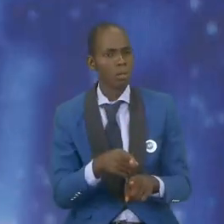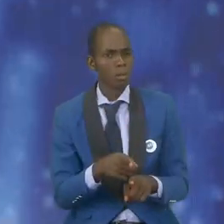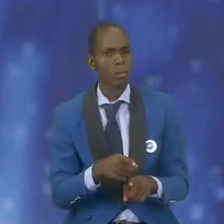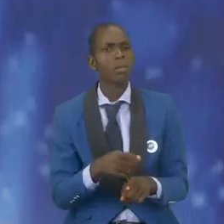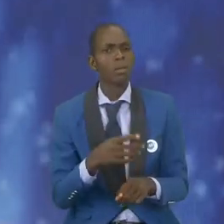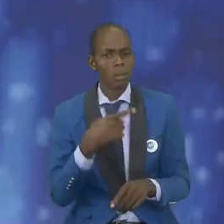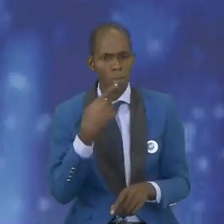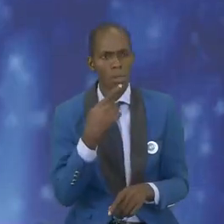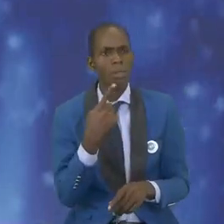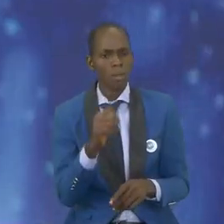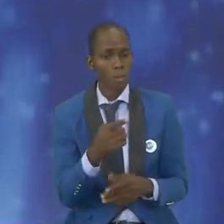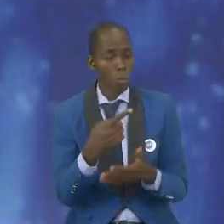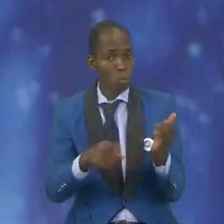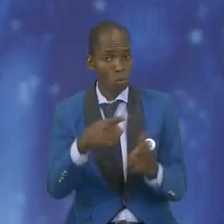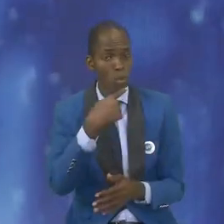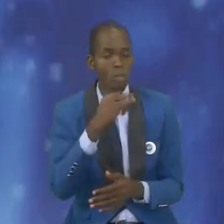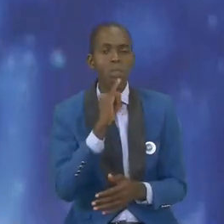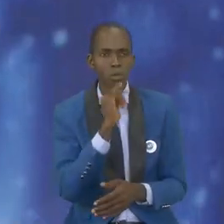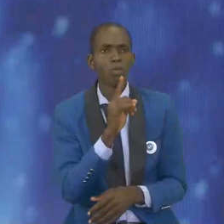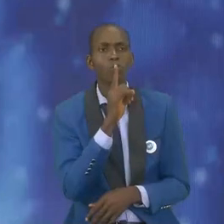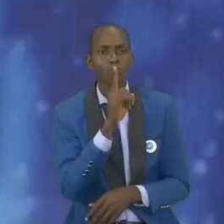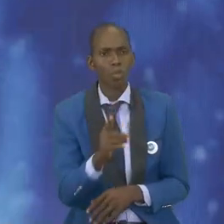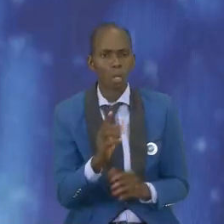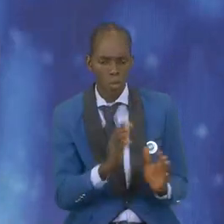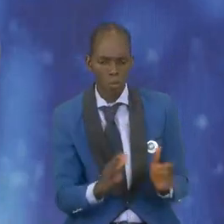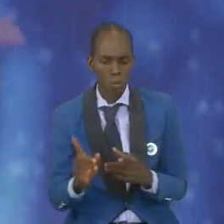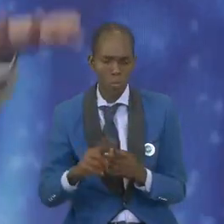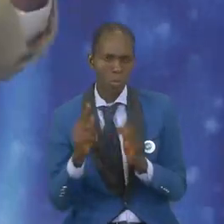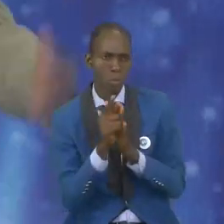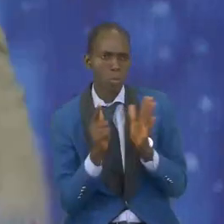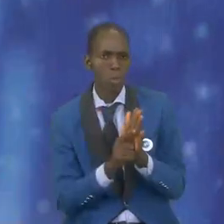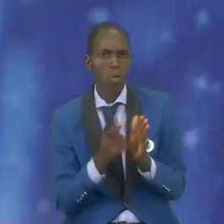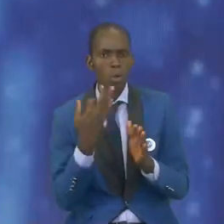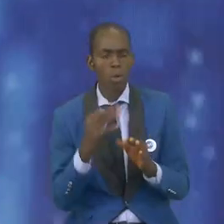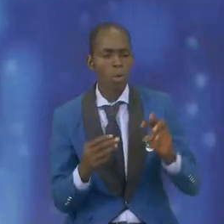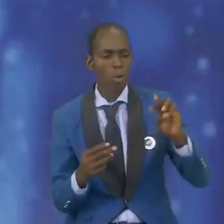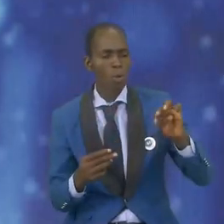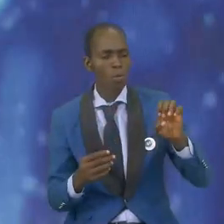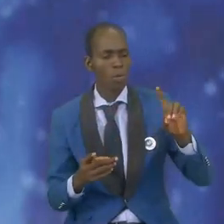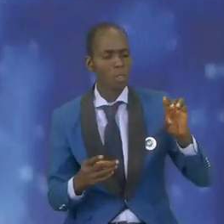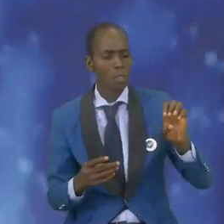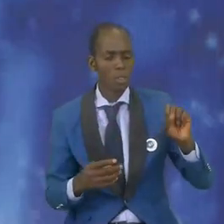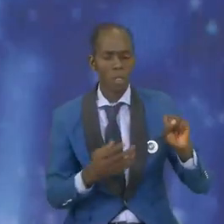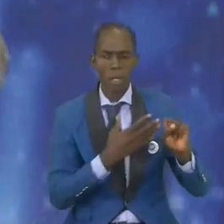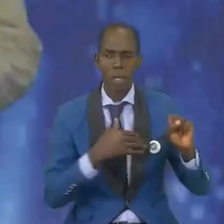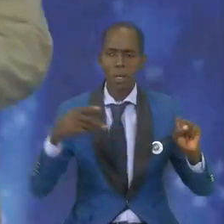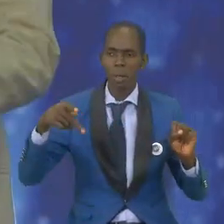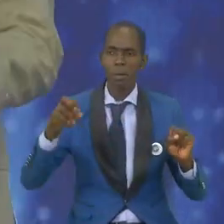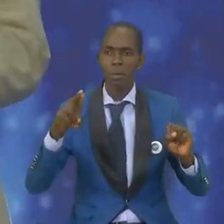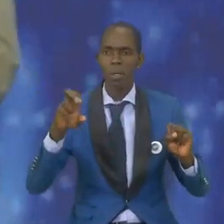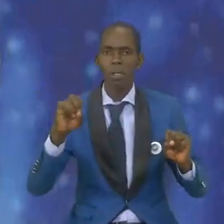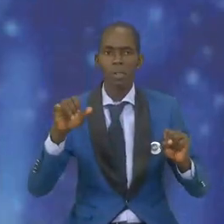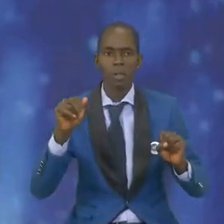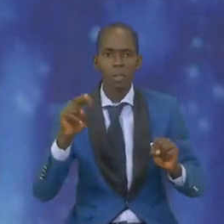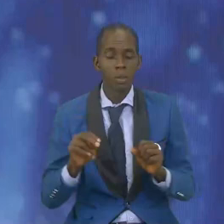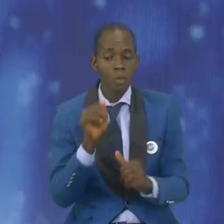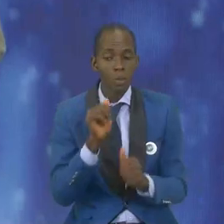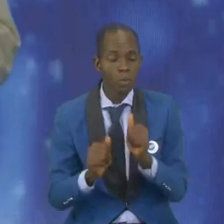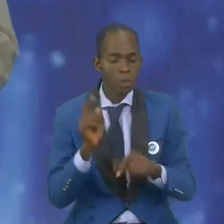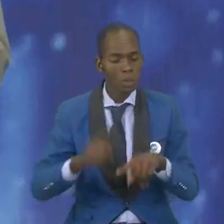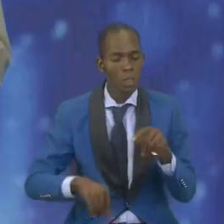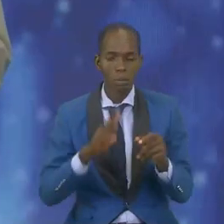Le roi répondit, la chose est certaine, selon la loi des Mèdes et des Perses,